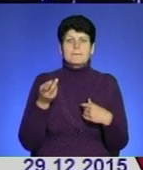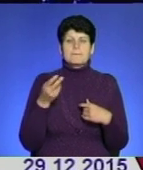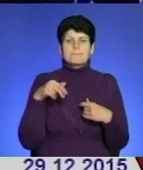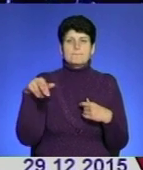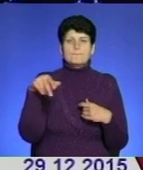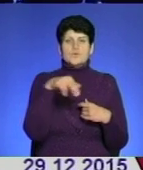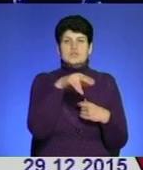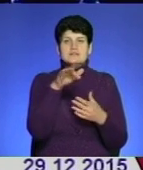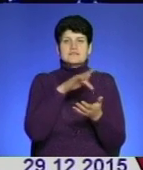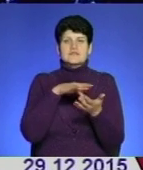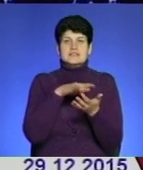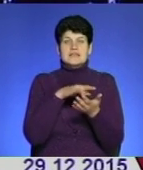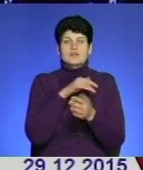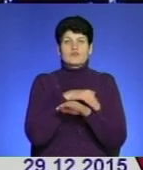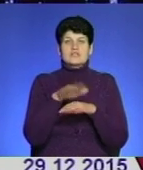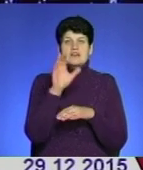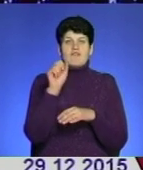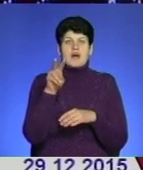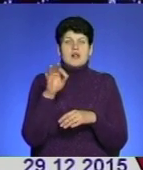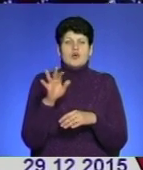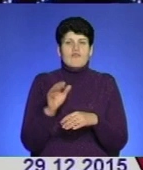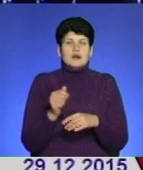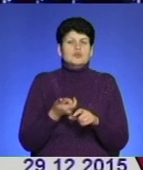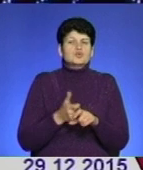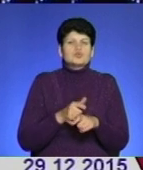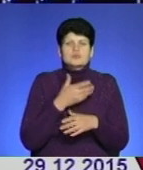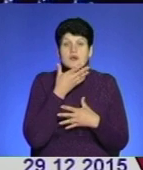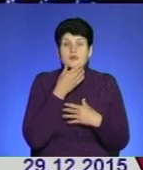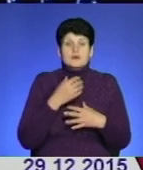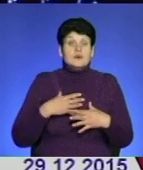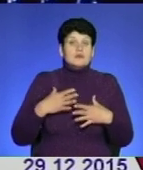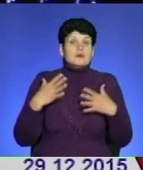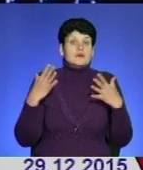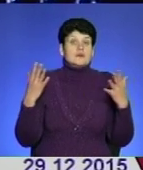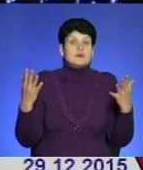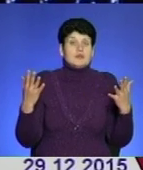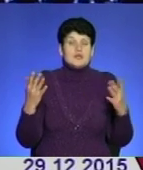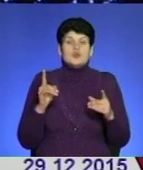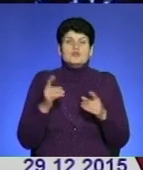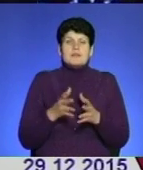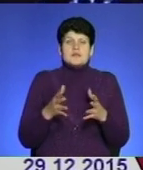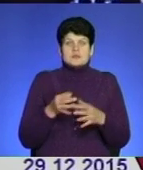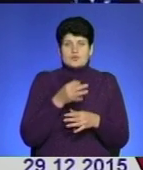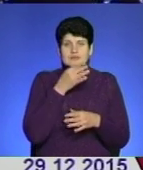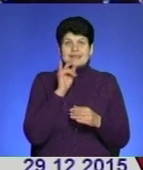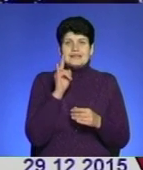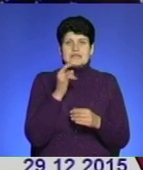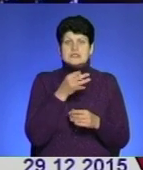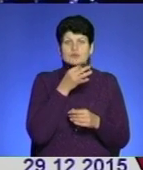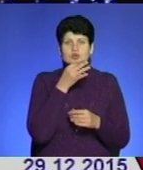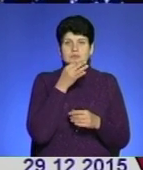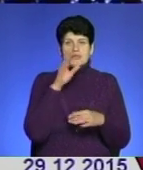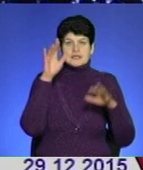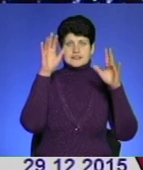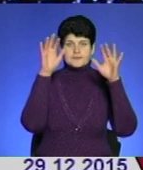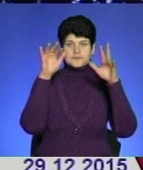по центральній алеї, по Валовій, там дуже гарно, аж прямо в захваті. Що найбільше сподобалося в Тернополі? Дитині сподобалось, як сніг